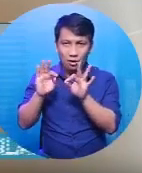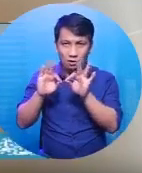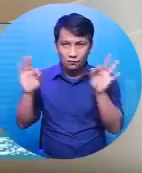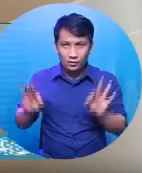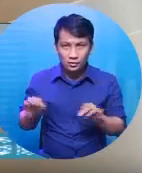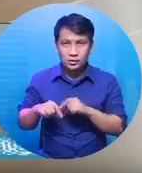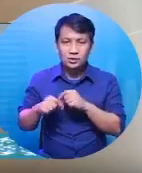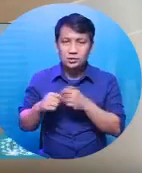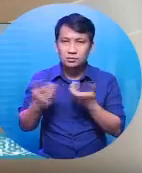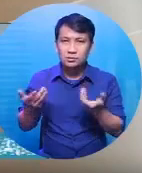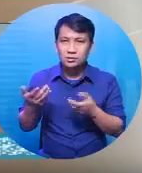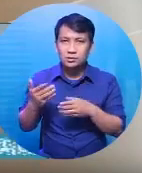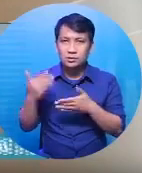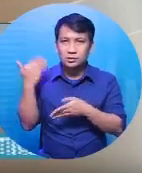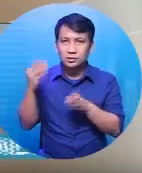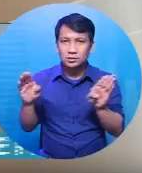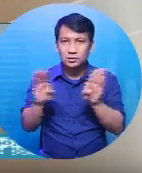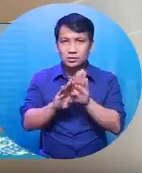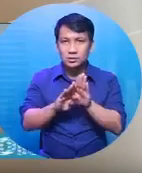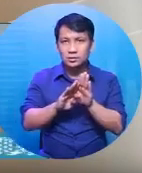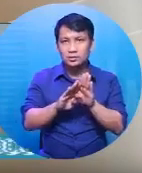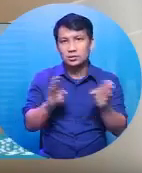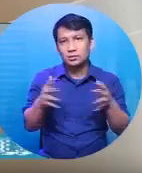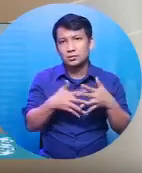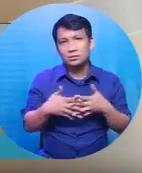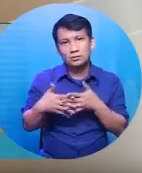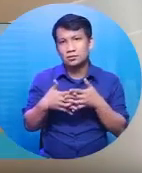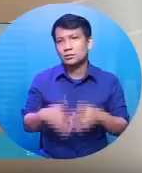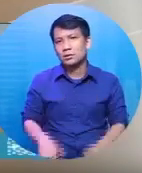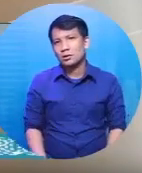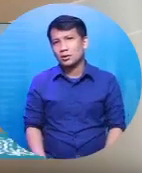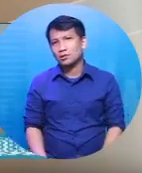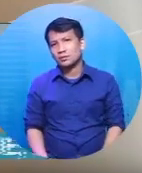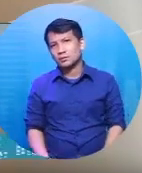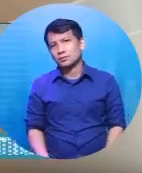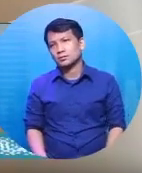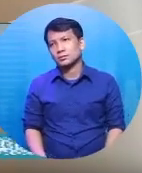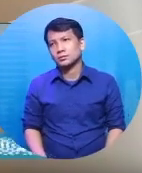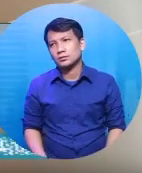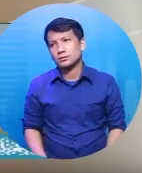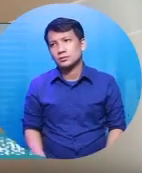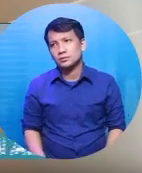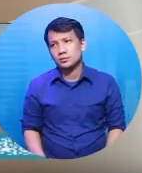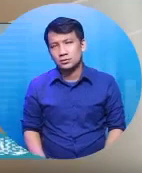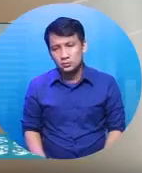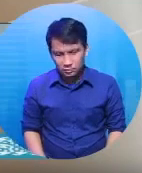ngayon. Oh, eh sarado po yung mga factory sa Amerika. Ang bahay niya. Nay, sarado, ano po?